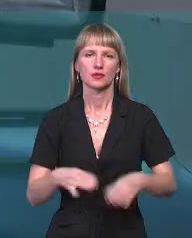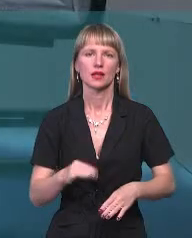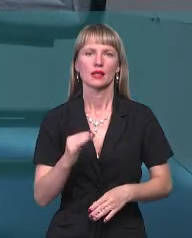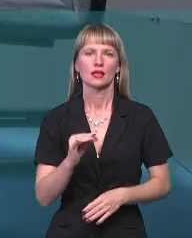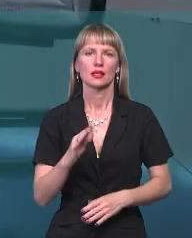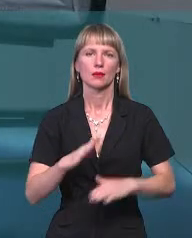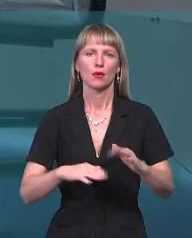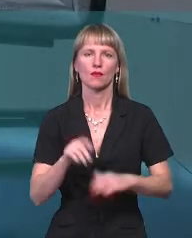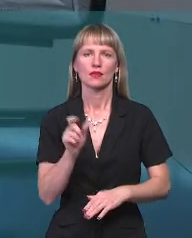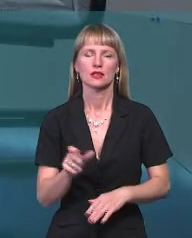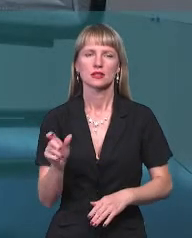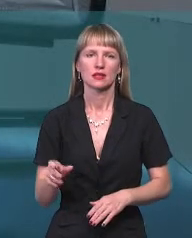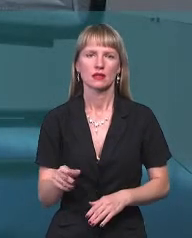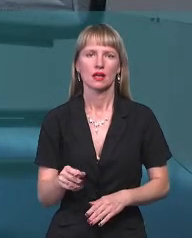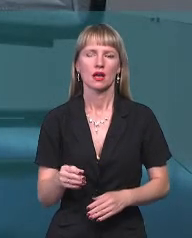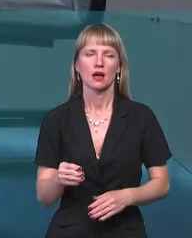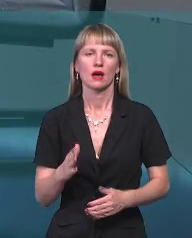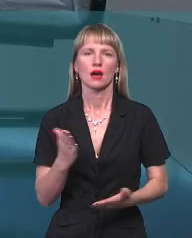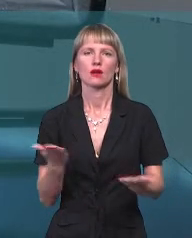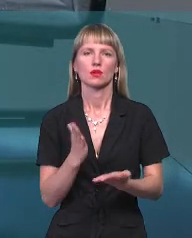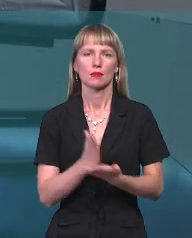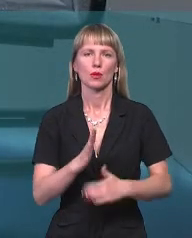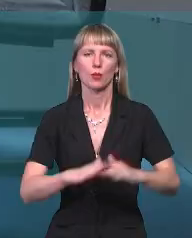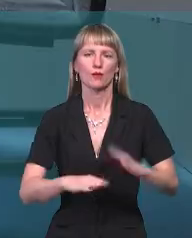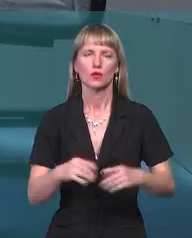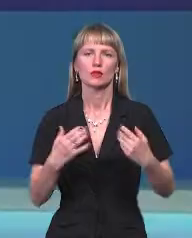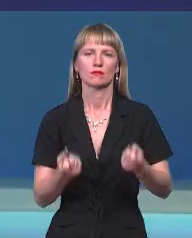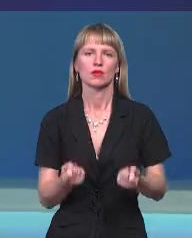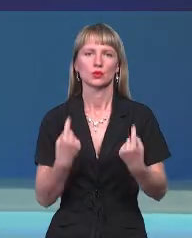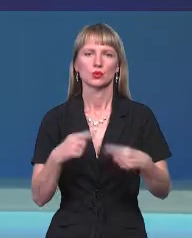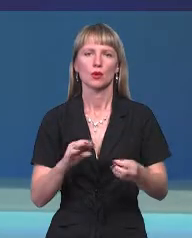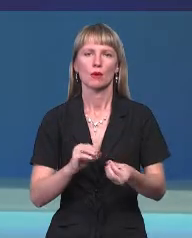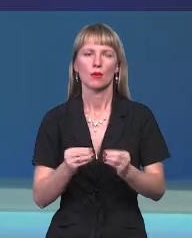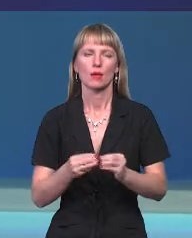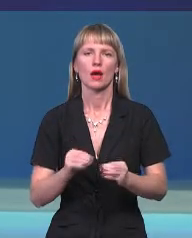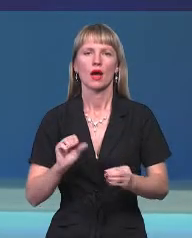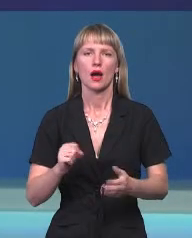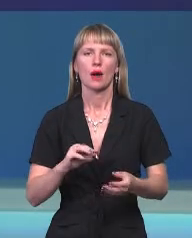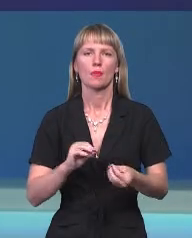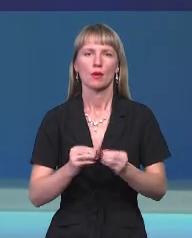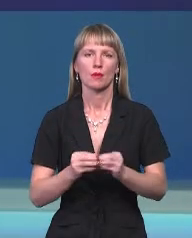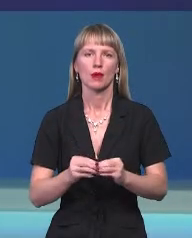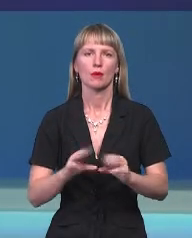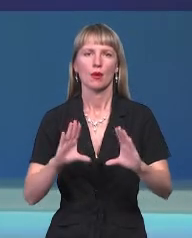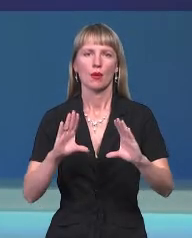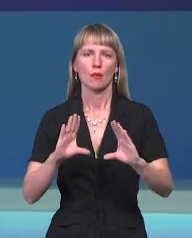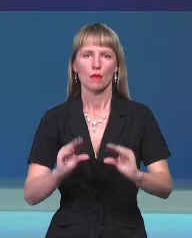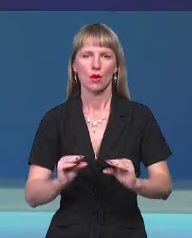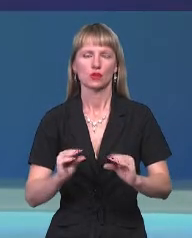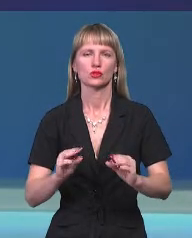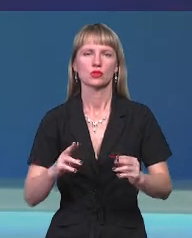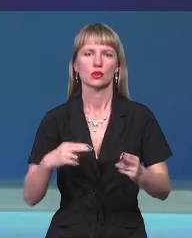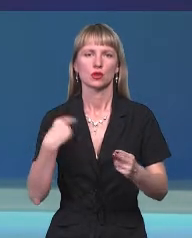працівників кваліфікованих, набуло інші проблеми, але проблема погашення боргів на цьому підприємстві